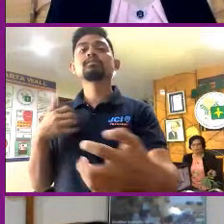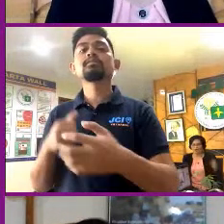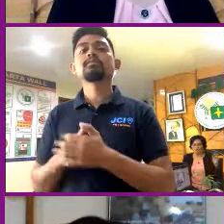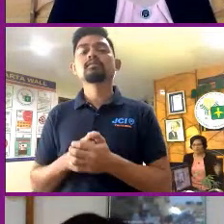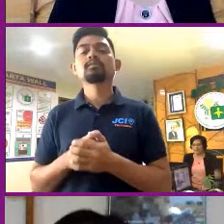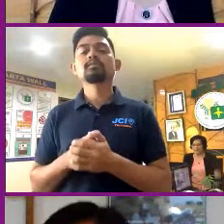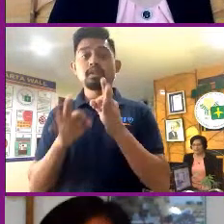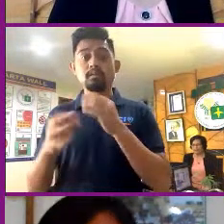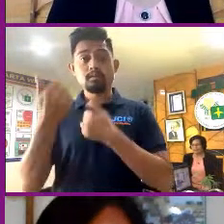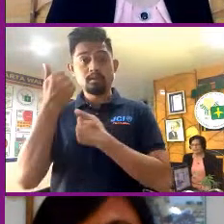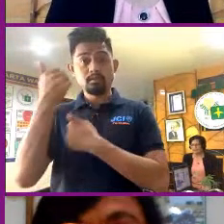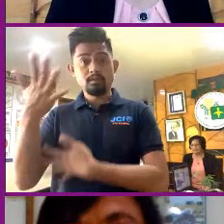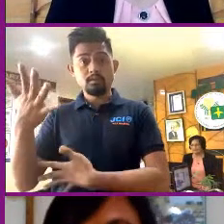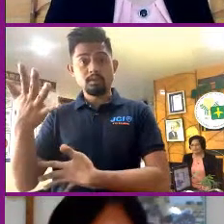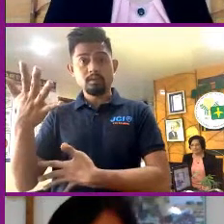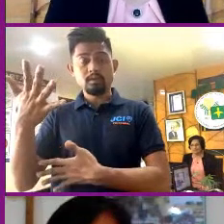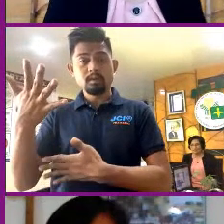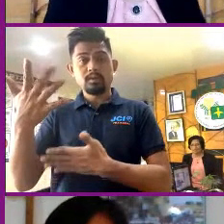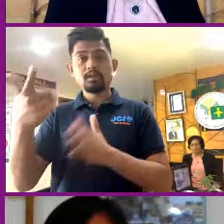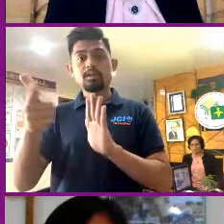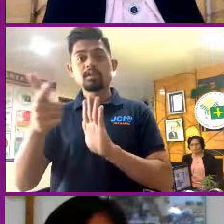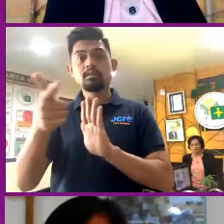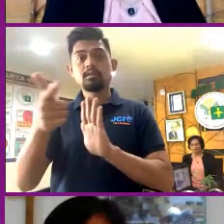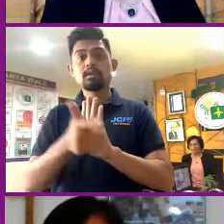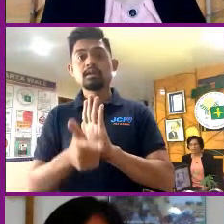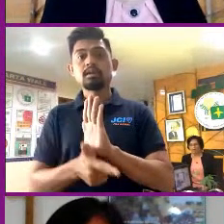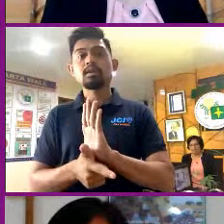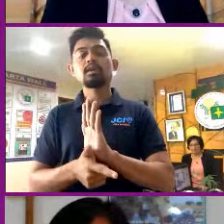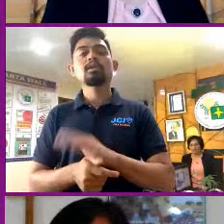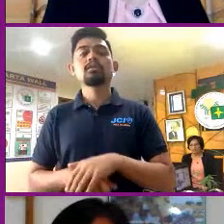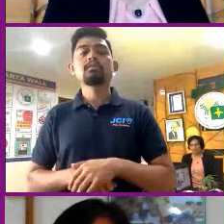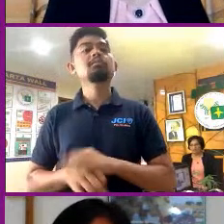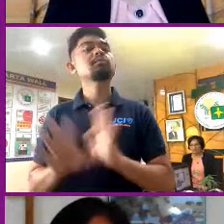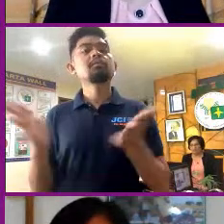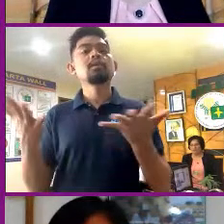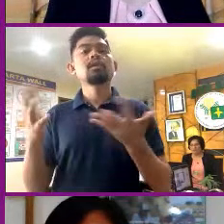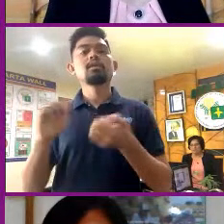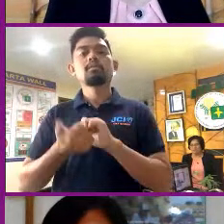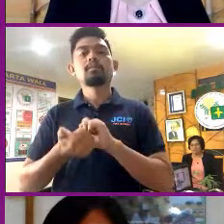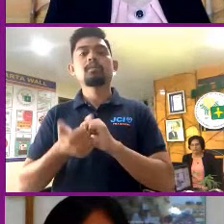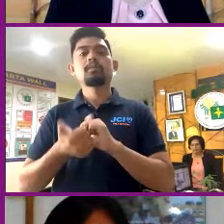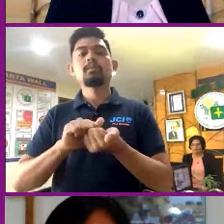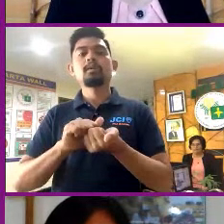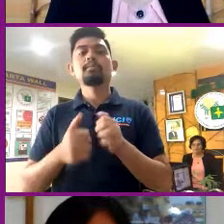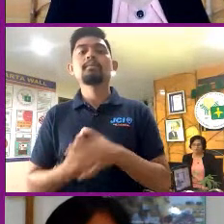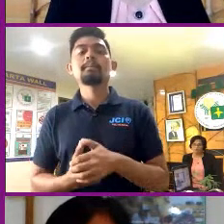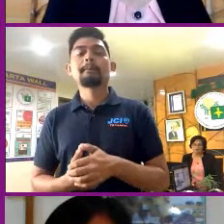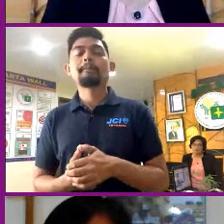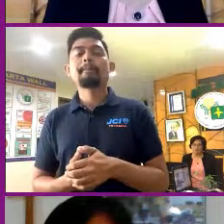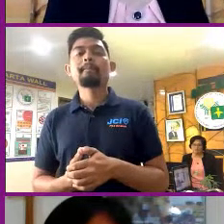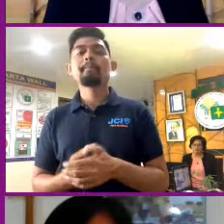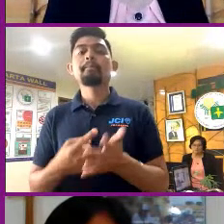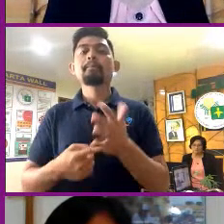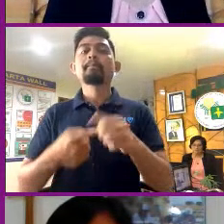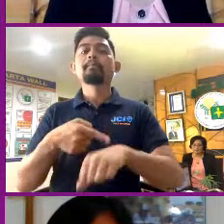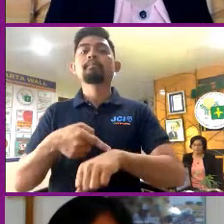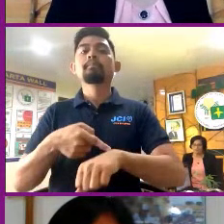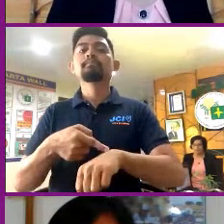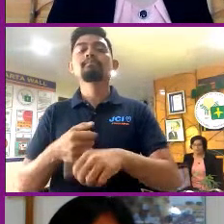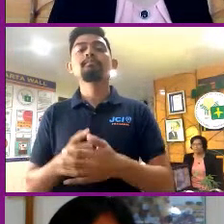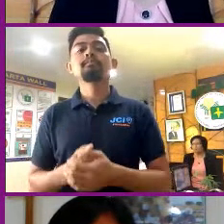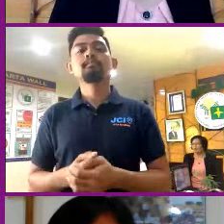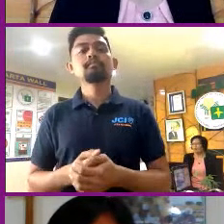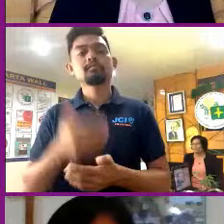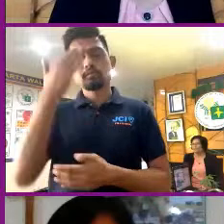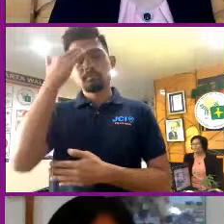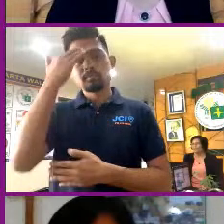we only follow the guidelines, wala tayong problema. Only natin ang sa, ang kuminsan, hindi